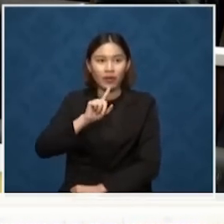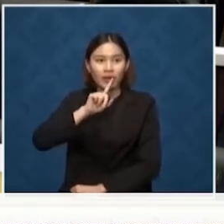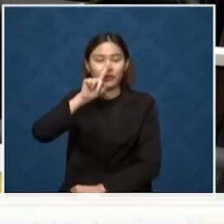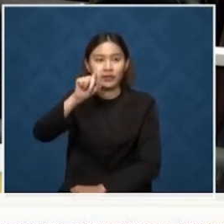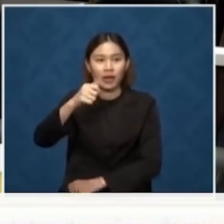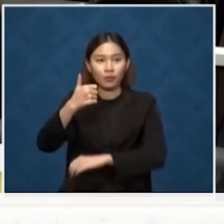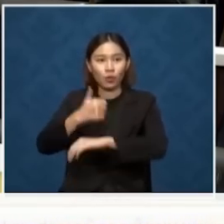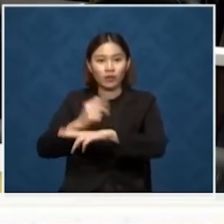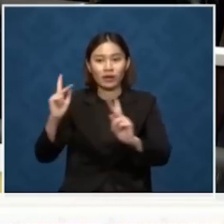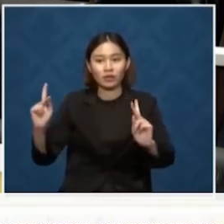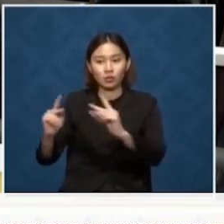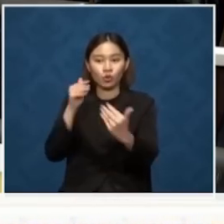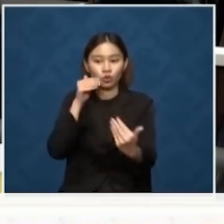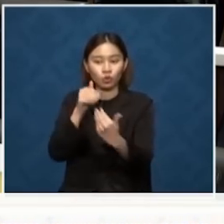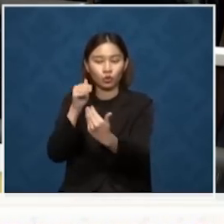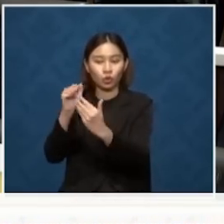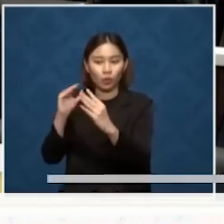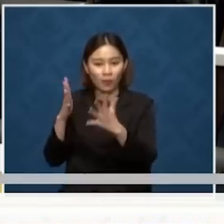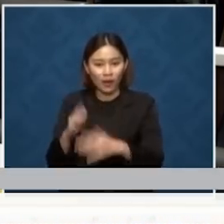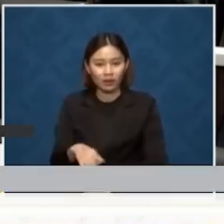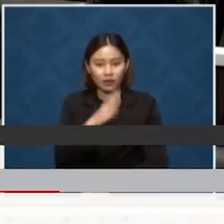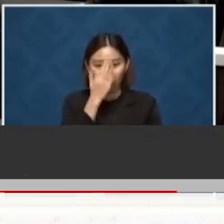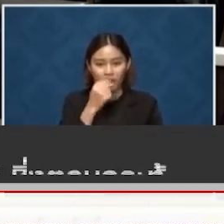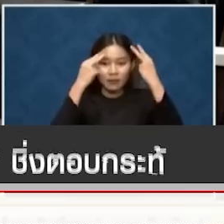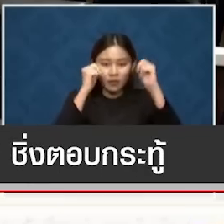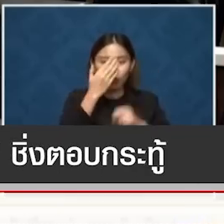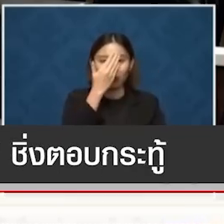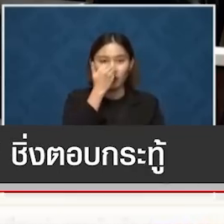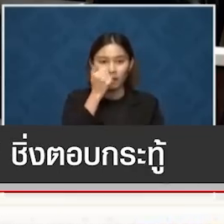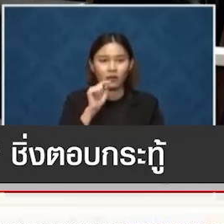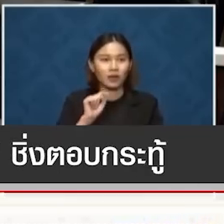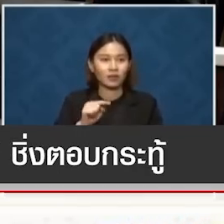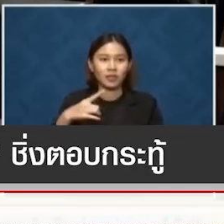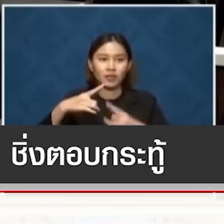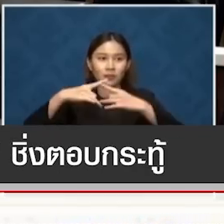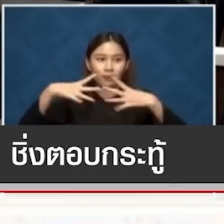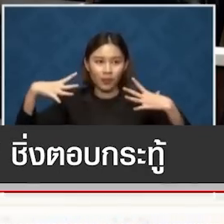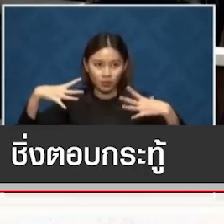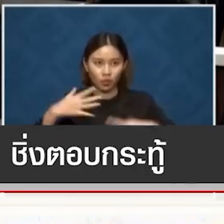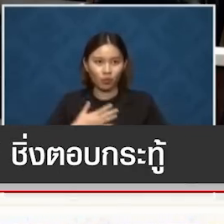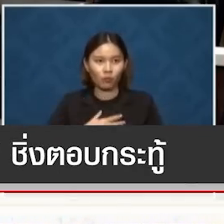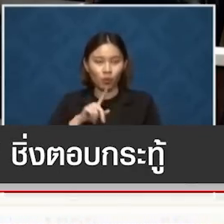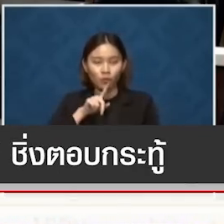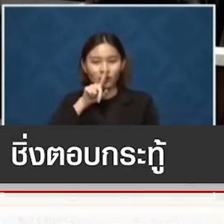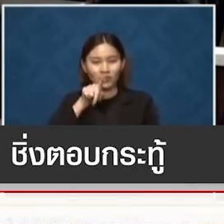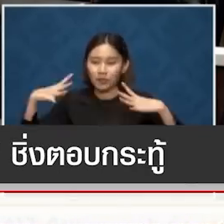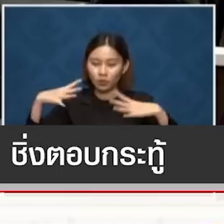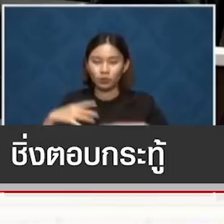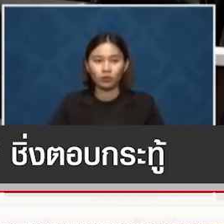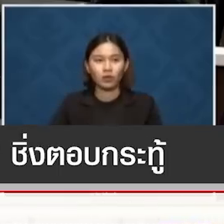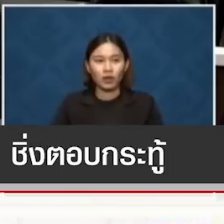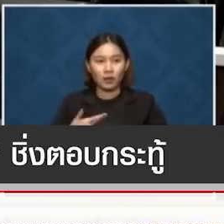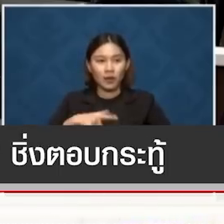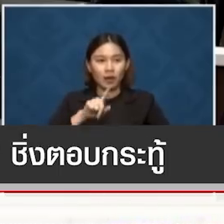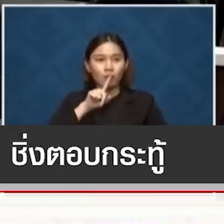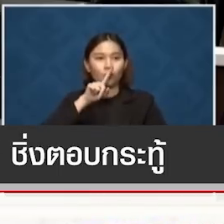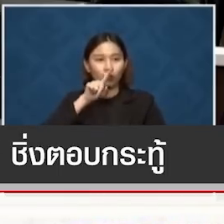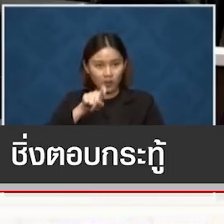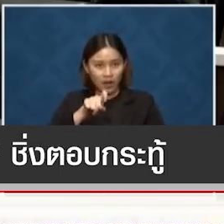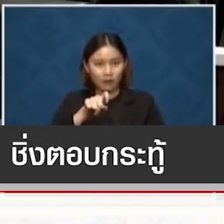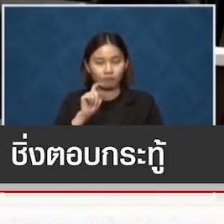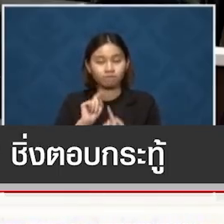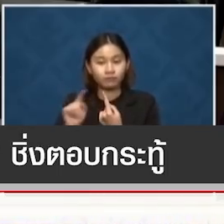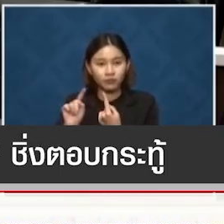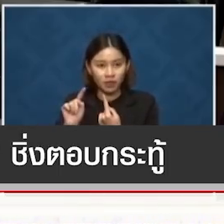นตรีให้ถูกคนแทนที่จะถามนายกรัฐมนตรีนั้นไม่ตรงกับสิ่งที่ผมตั้งใจจะสื่อสารครับคำถามที่ผมตั้งใจจะถ